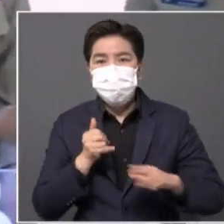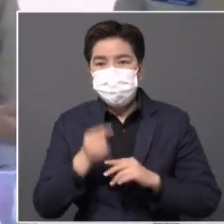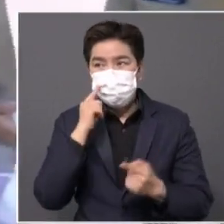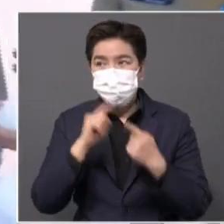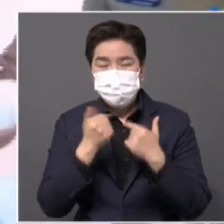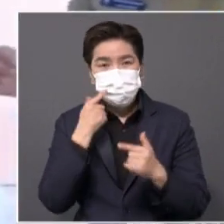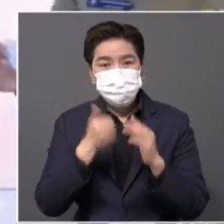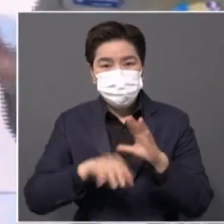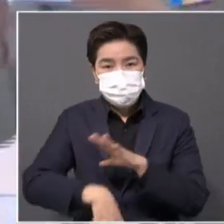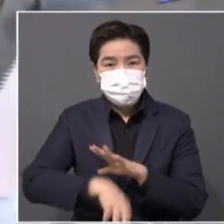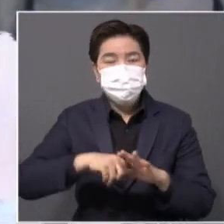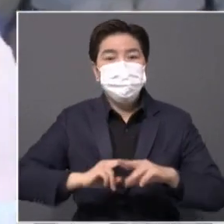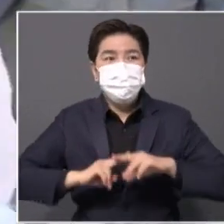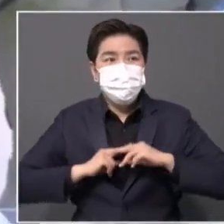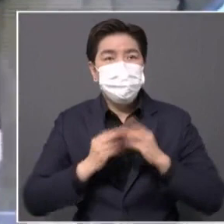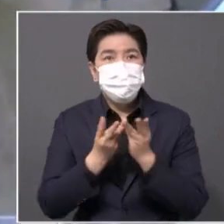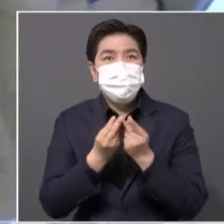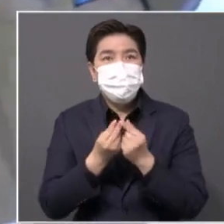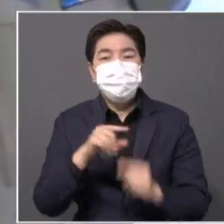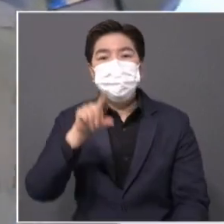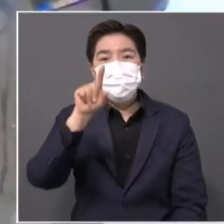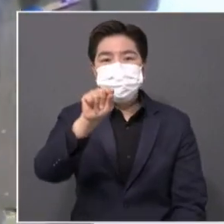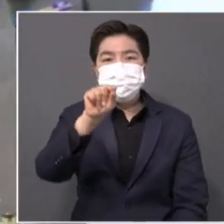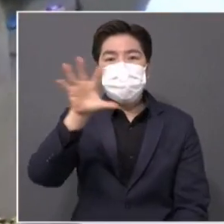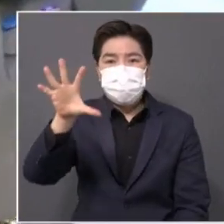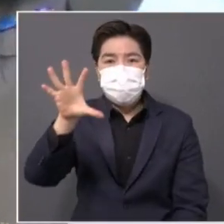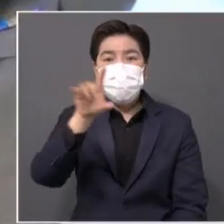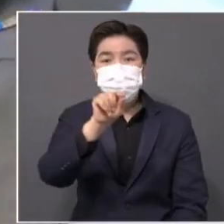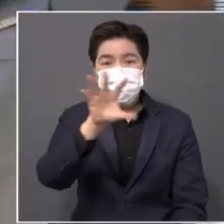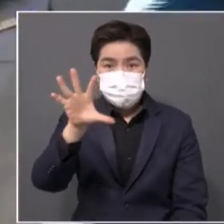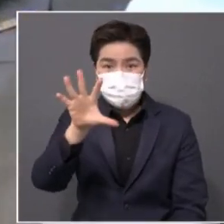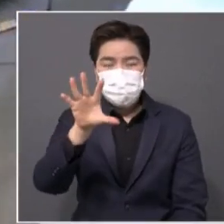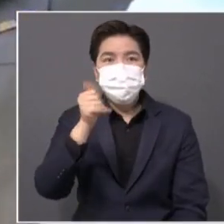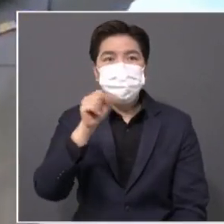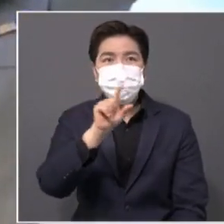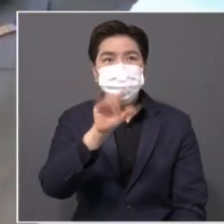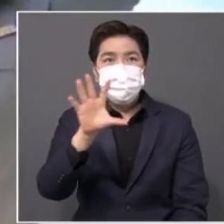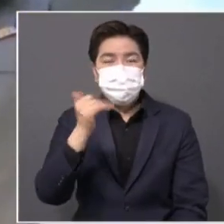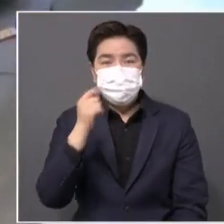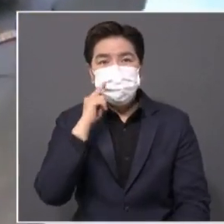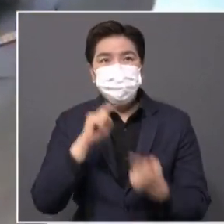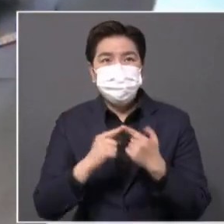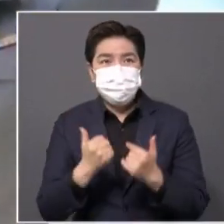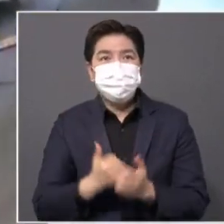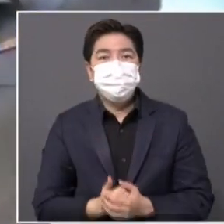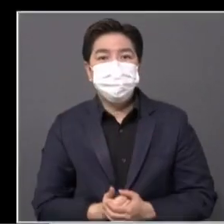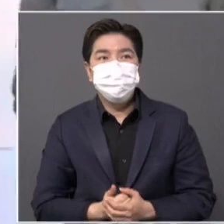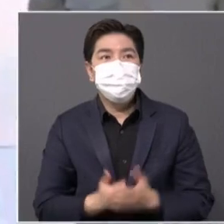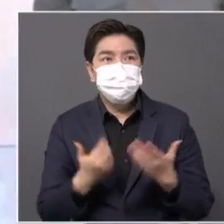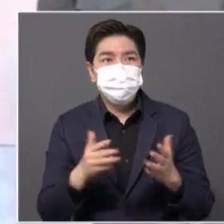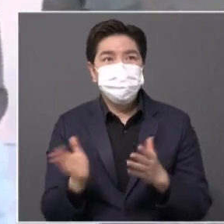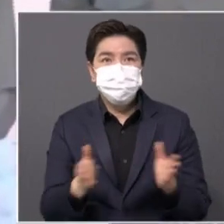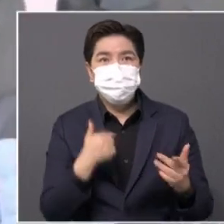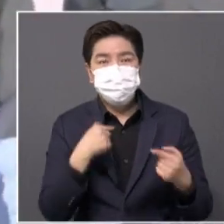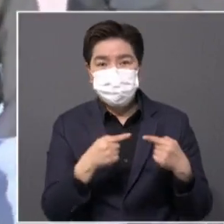น่าพักขึ้นมาจับฉลากเองได้ไหมเลข 25นะคะใช่แล้วก็